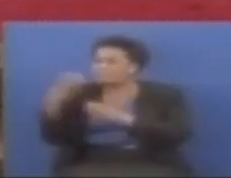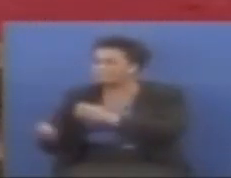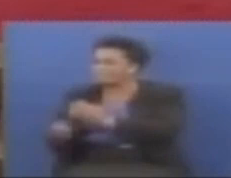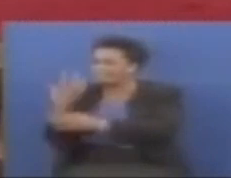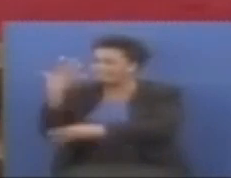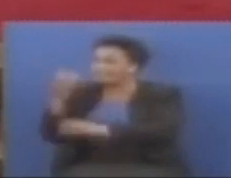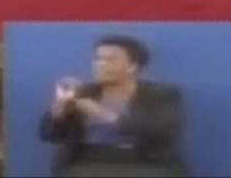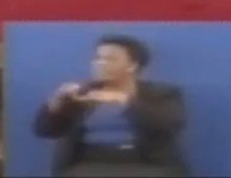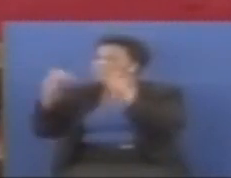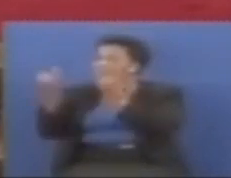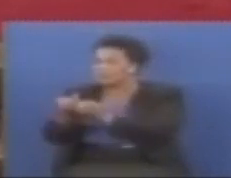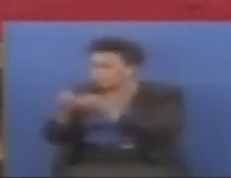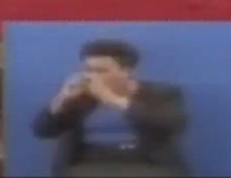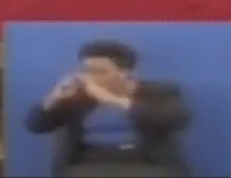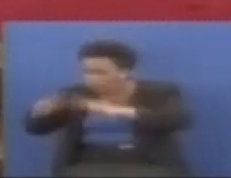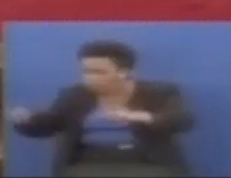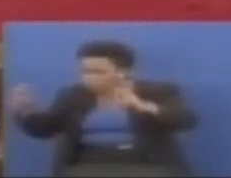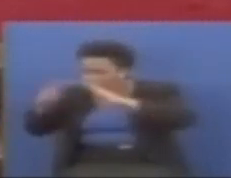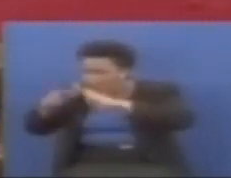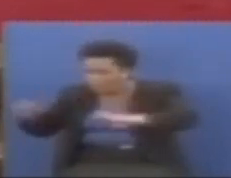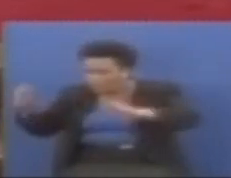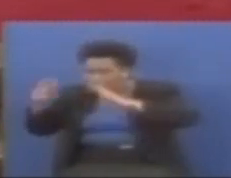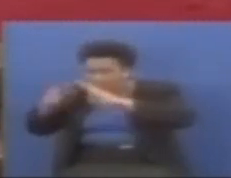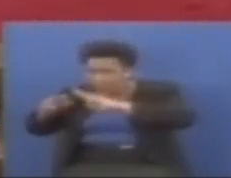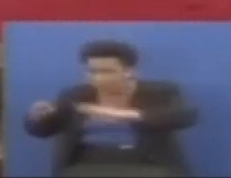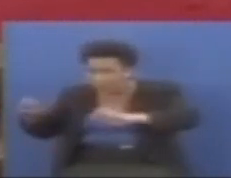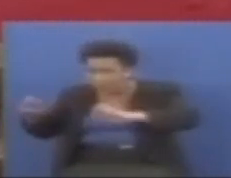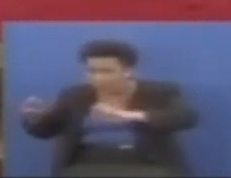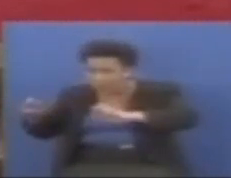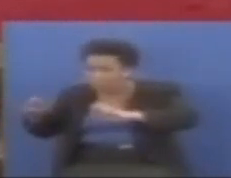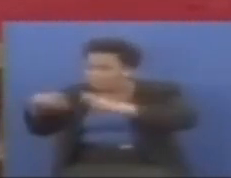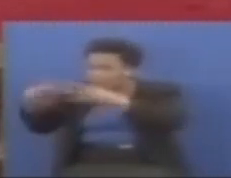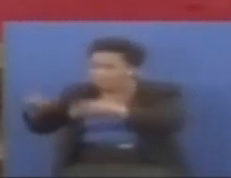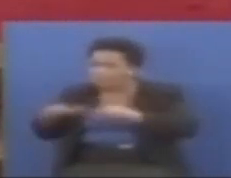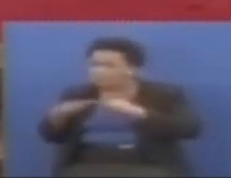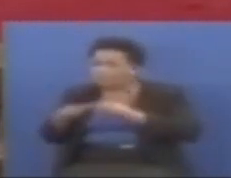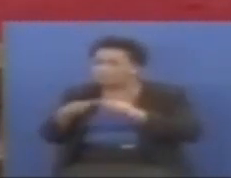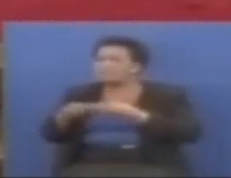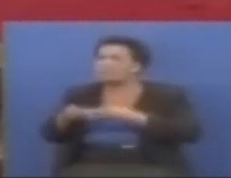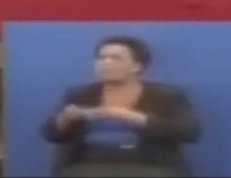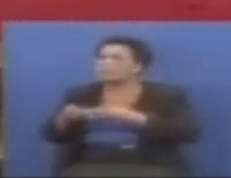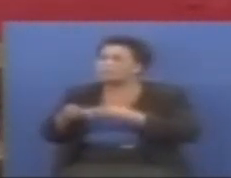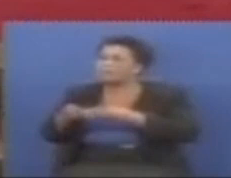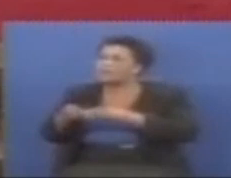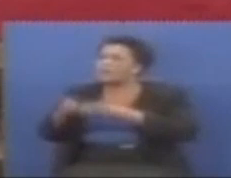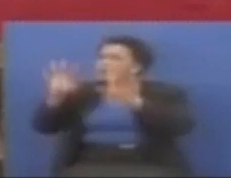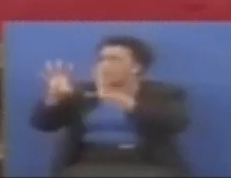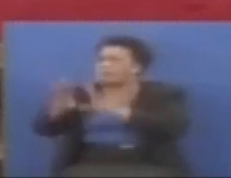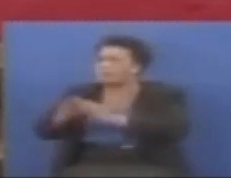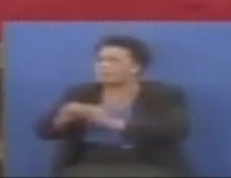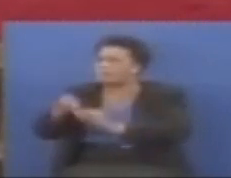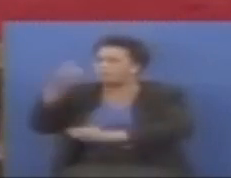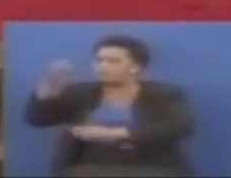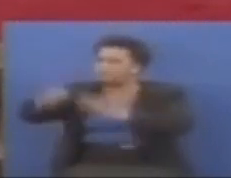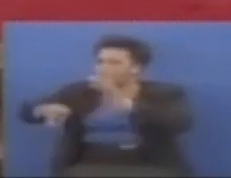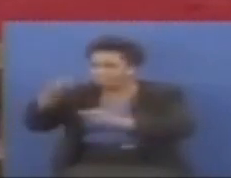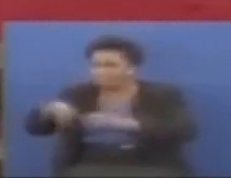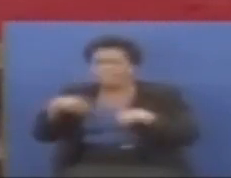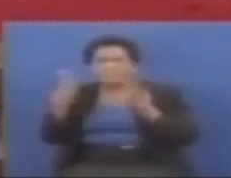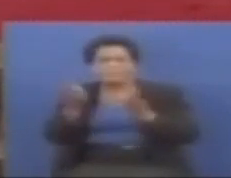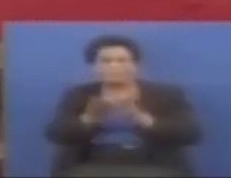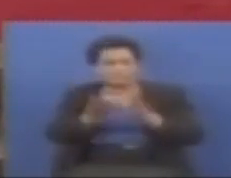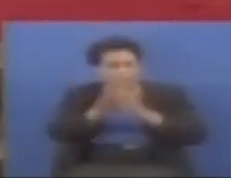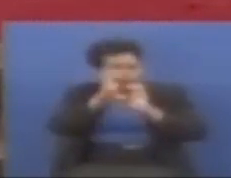wanalima maparachichi kama sisi, lakini wanayasafirisha kuyapeleka nchi za nje. Ninaomba wasaidiwa na wenyewe wananchi wa